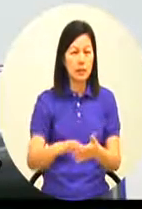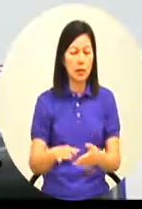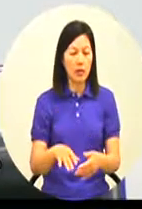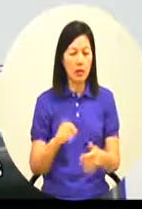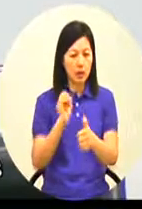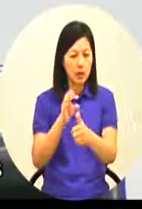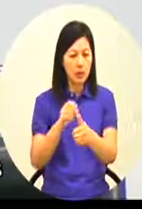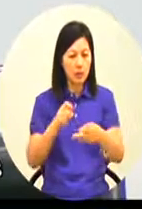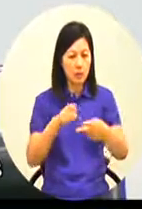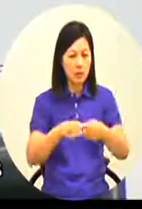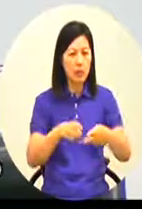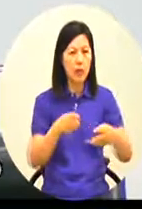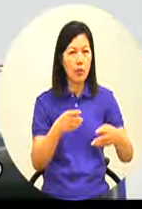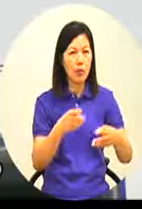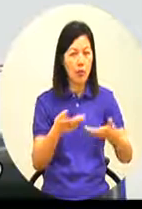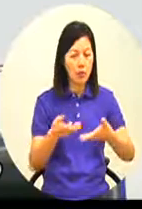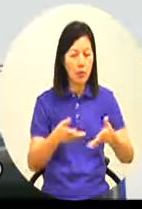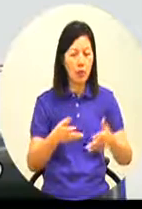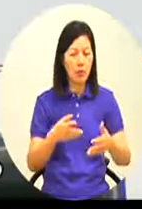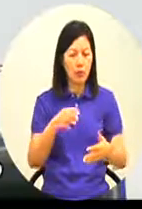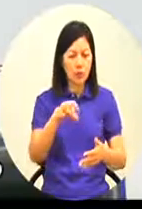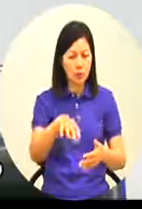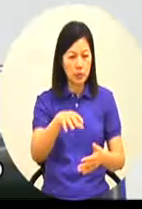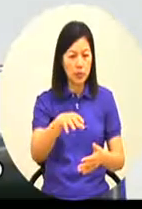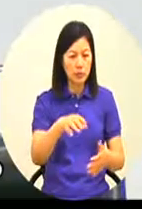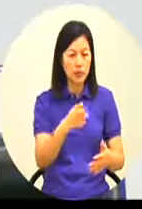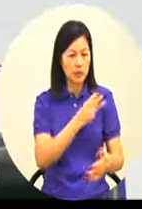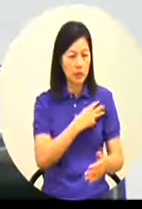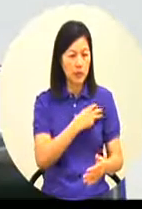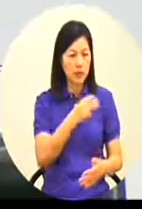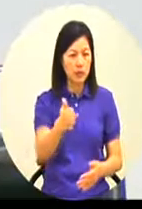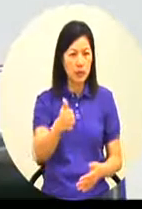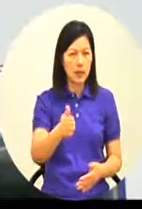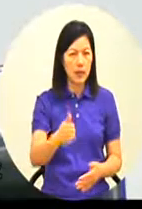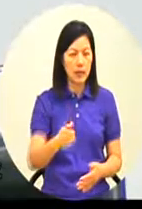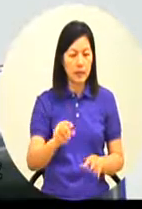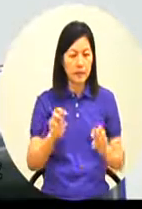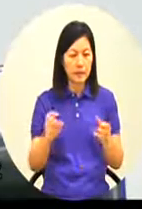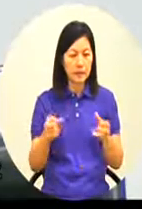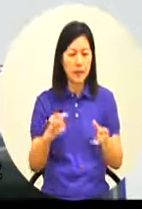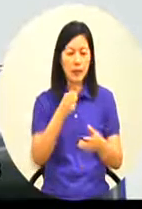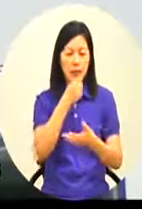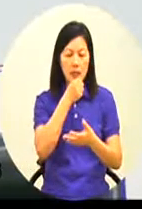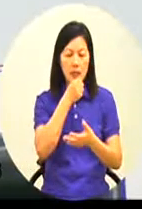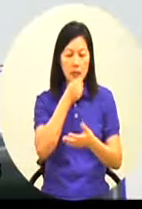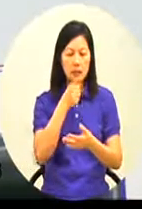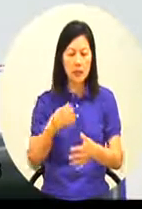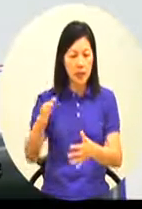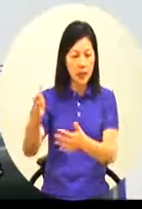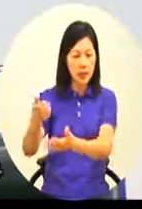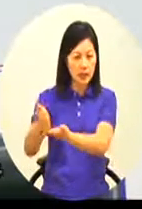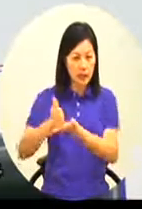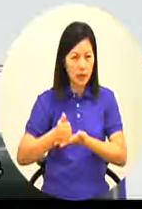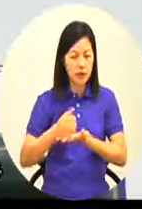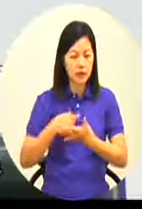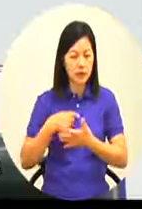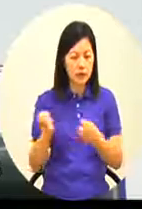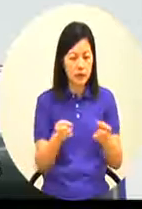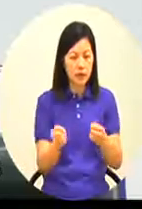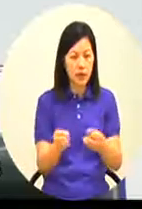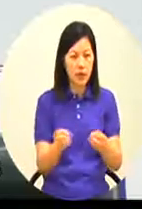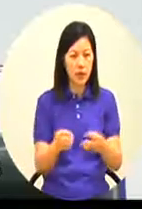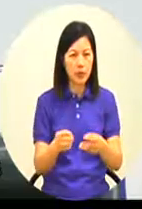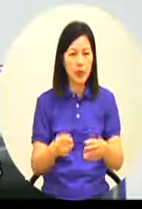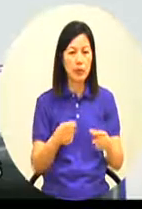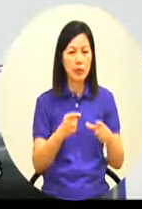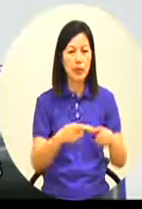公务局的赵局长。我们同时受到电视台的邀请哈，去谈论我们的公